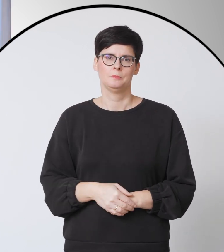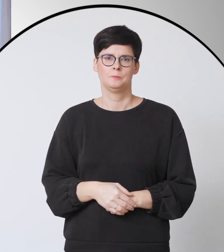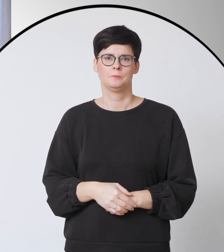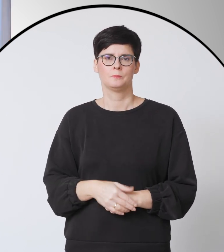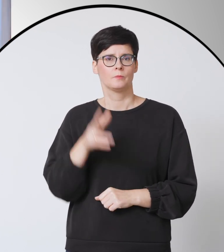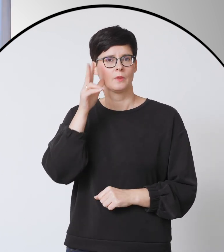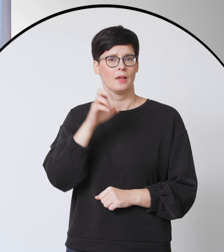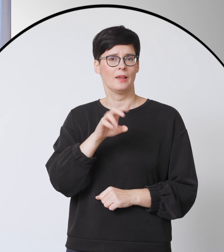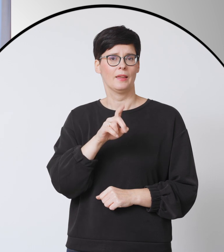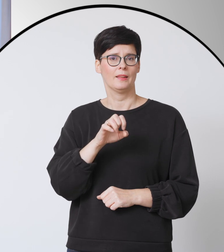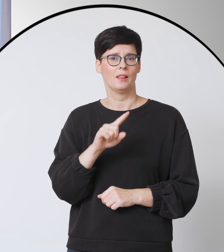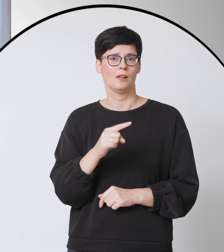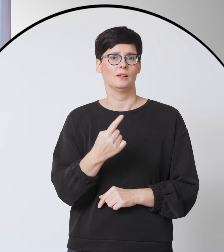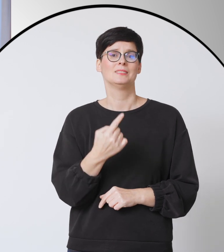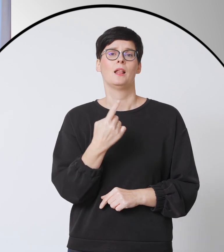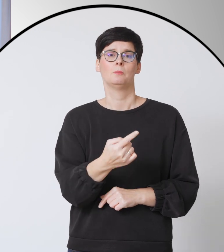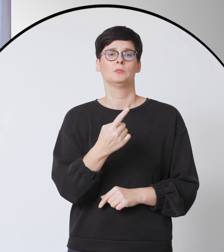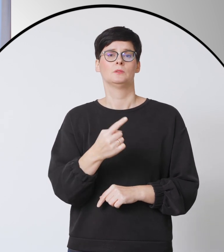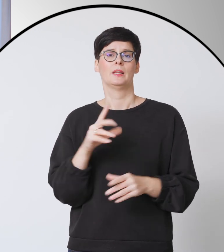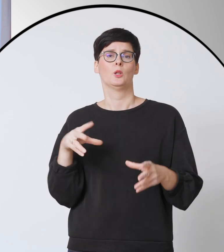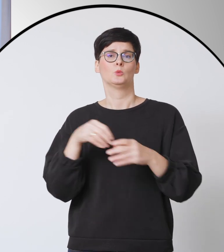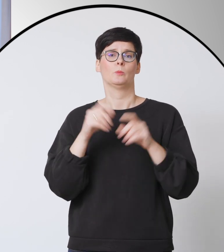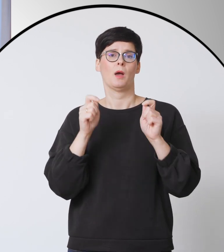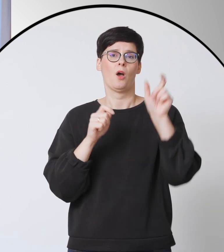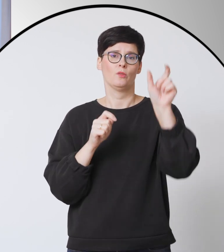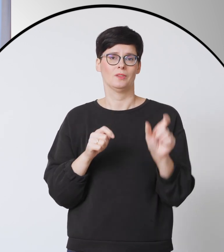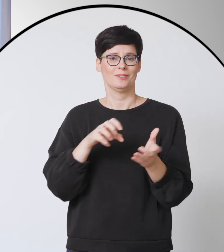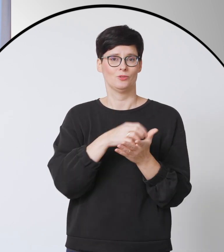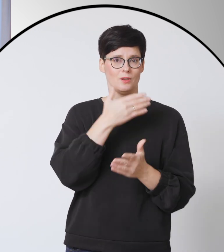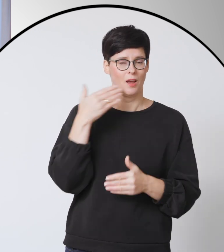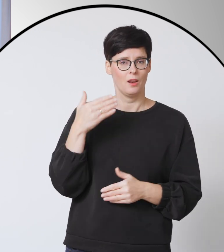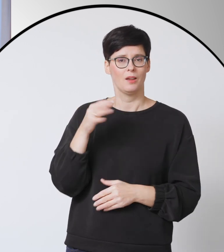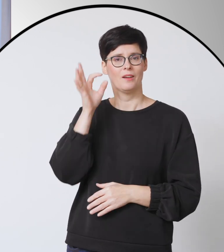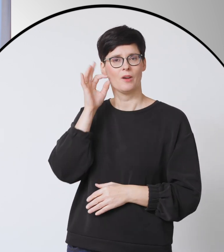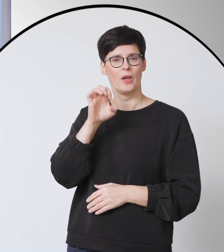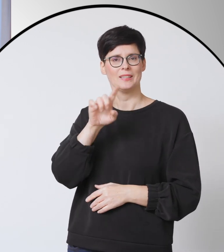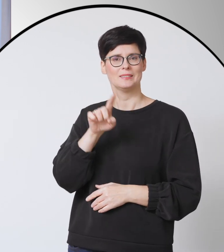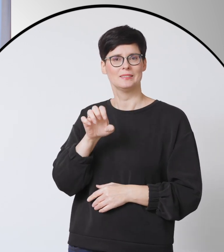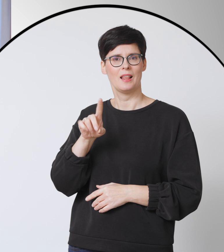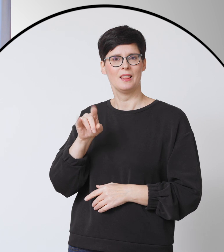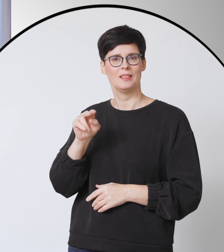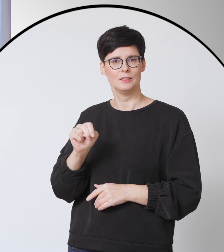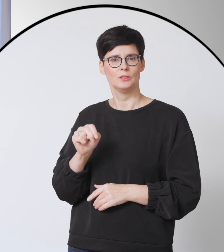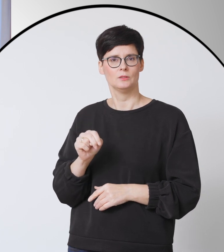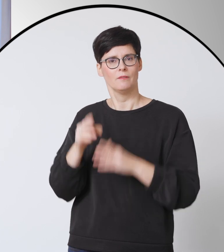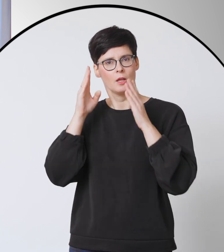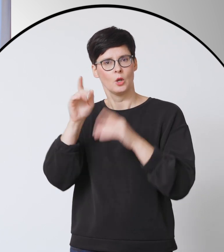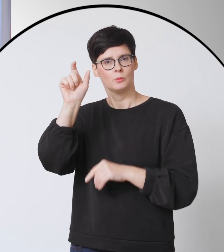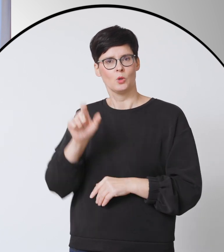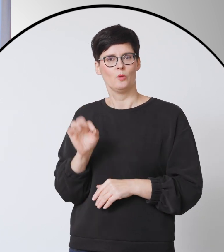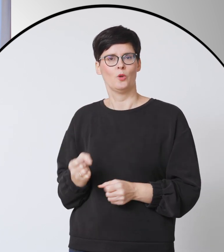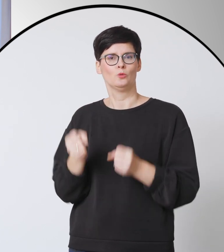Herr Edler, Inklusionsbeauftragter der Stadt Halle, sowie Frau Etzeldin, Vertrauensperson der schwerbehinderten